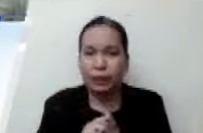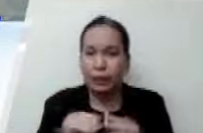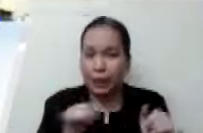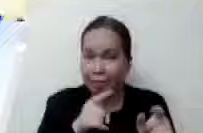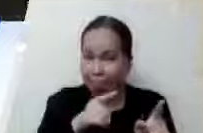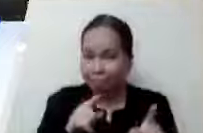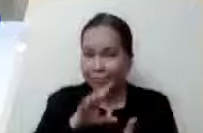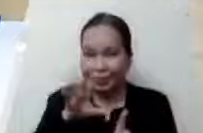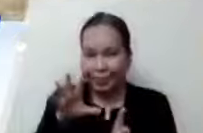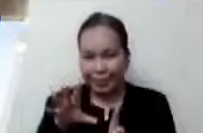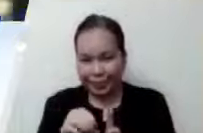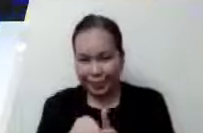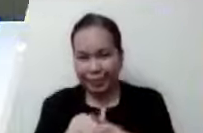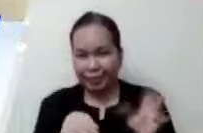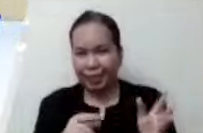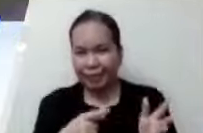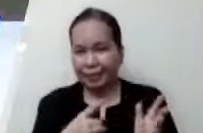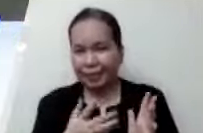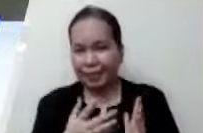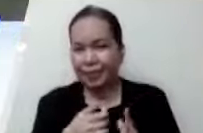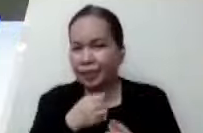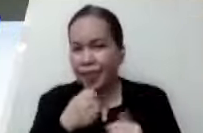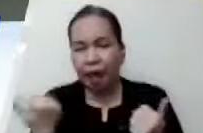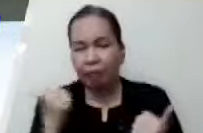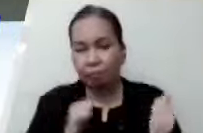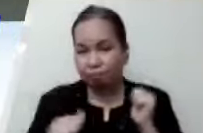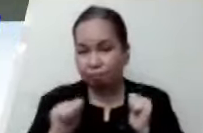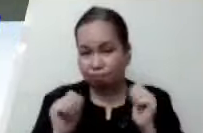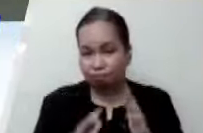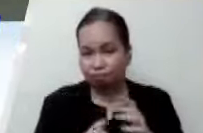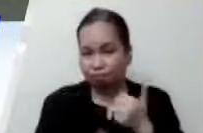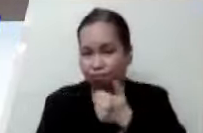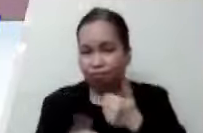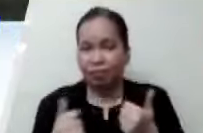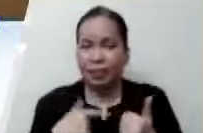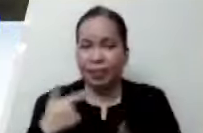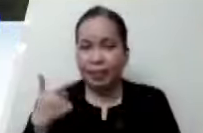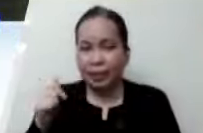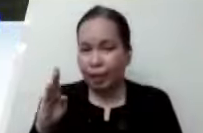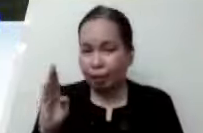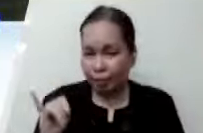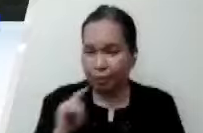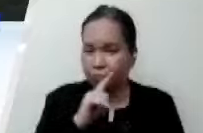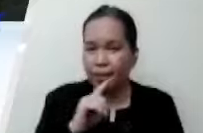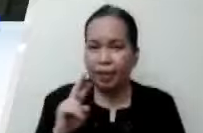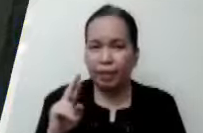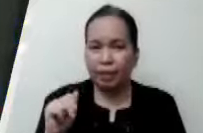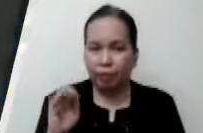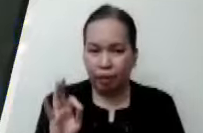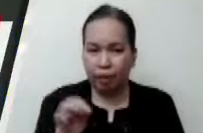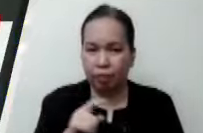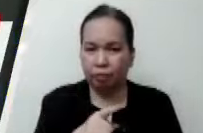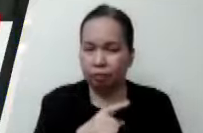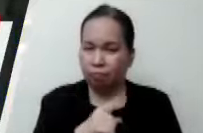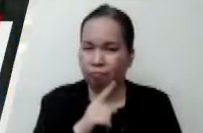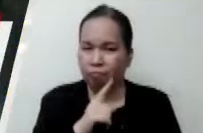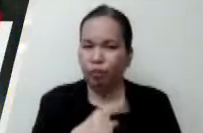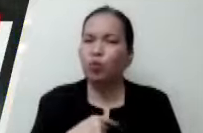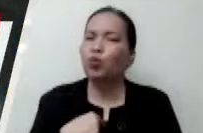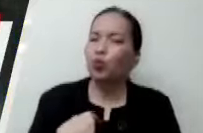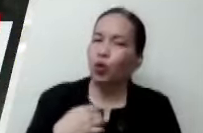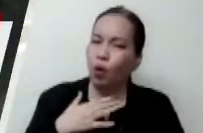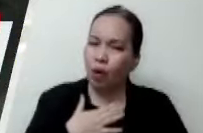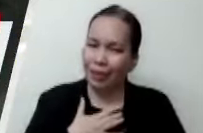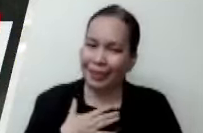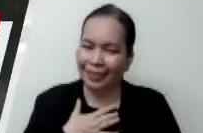My Guardian Alien co-stars niyang sina Gabby Concepcion at Rafael Landicho. Actually, masaya po ako kasi parang yung